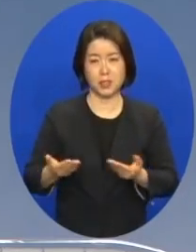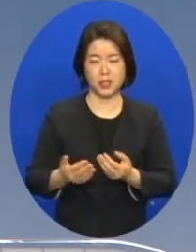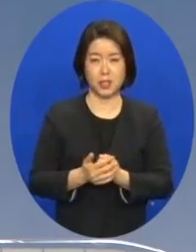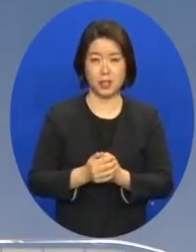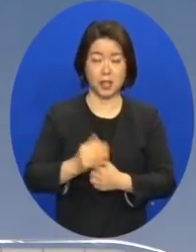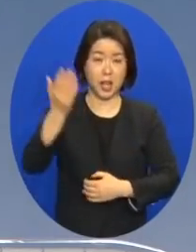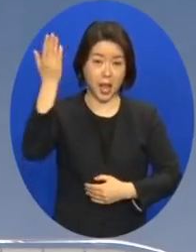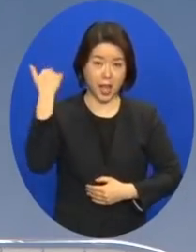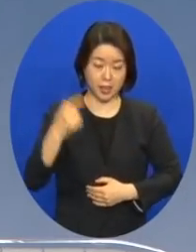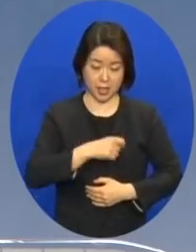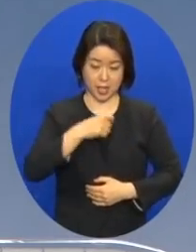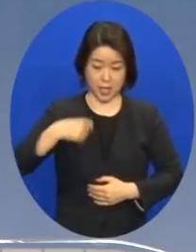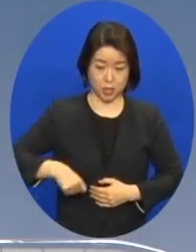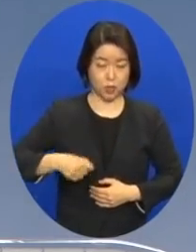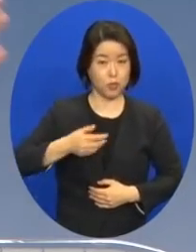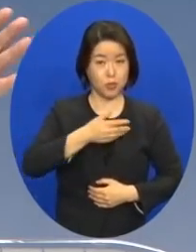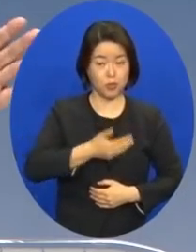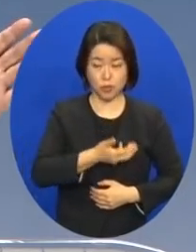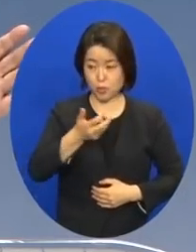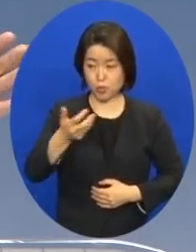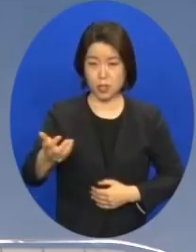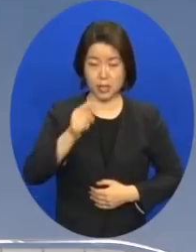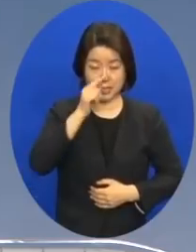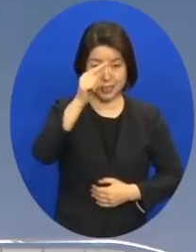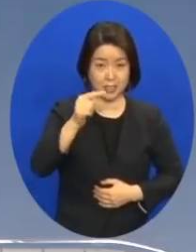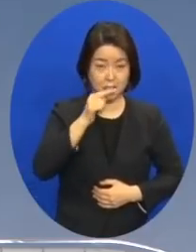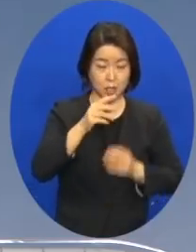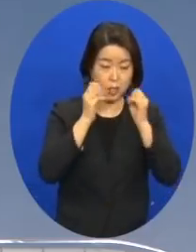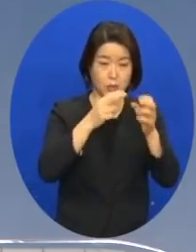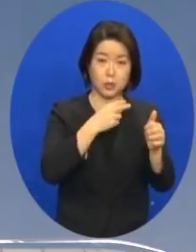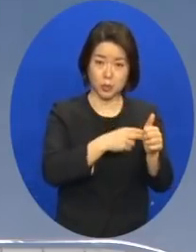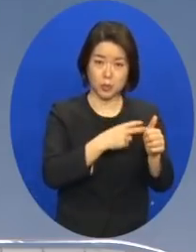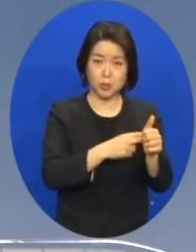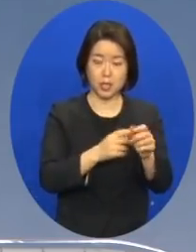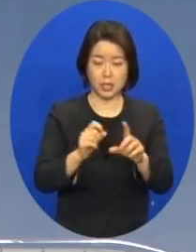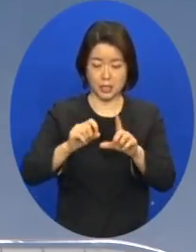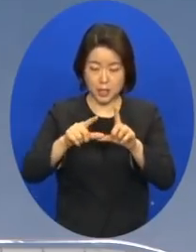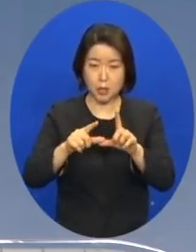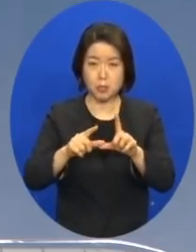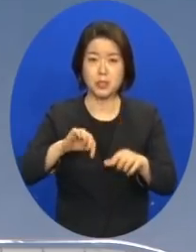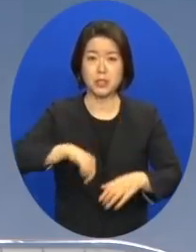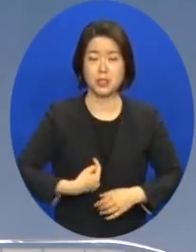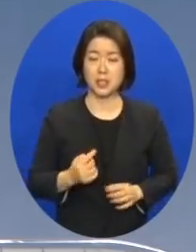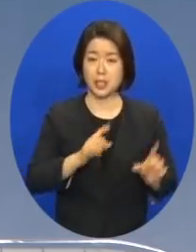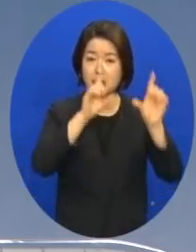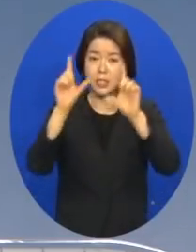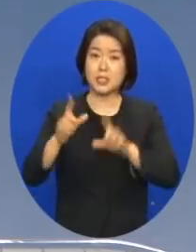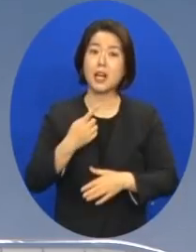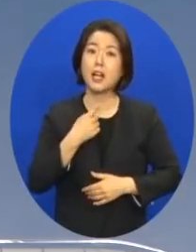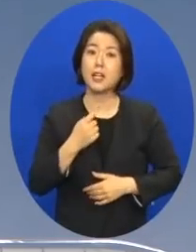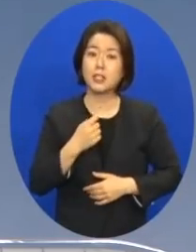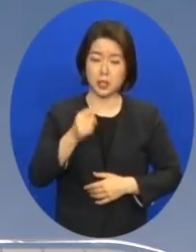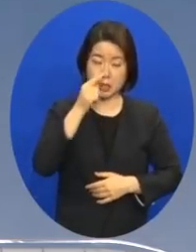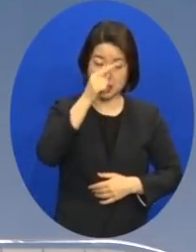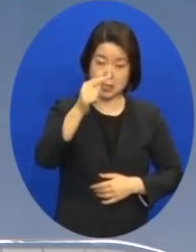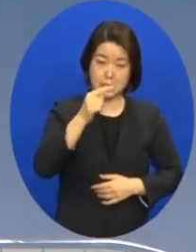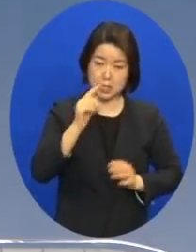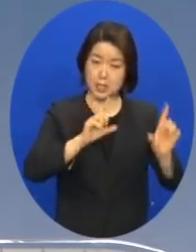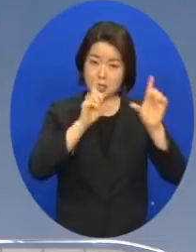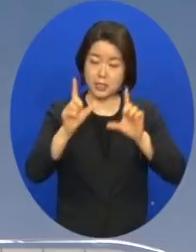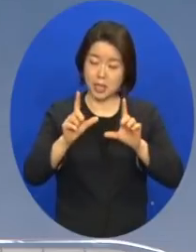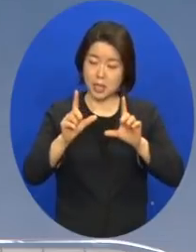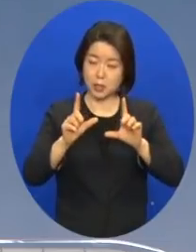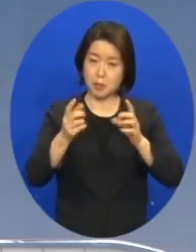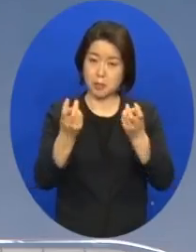그때 당시에 중국으로 간 서양 선교사들은 대부분 다 자기들이 살던 서양 생활 방식을 유지했습니다.